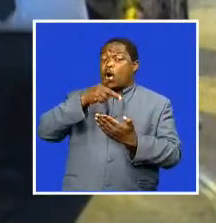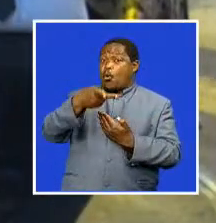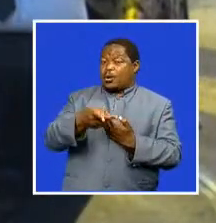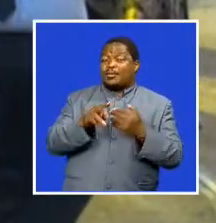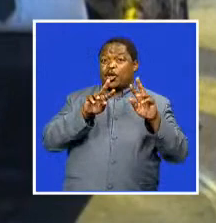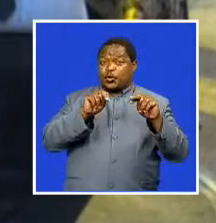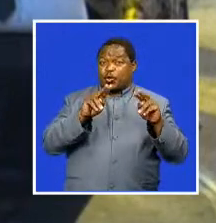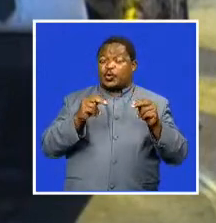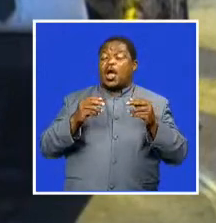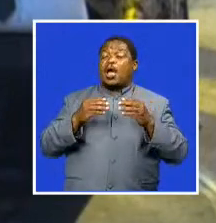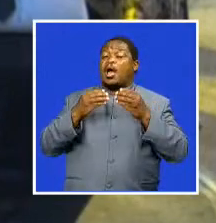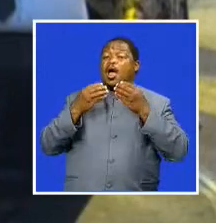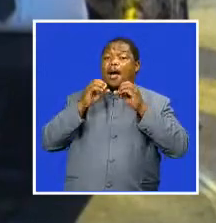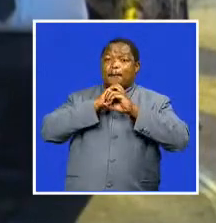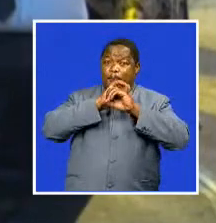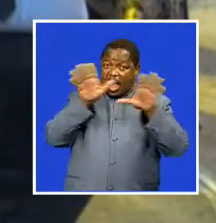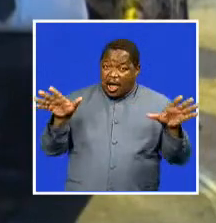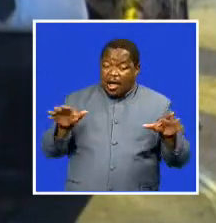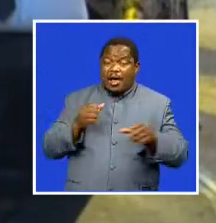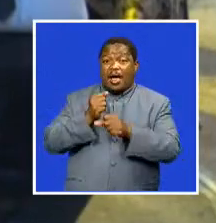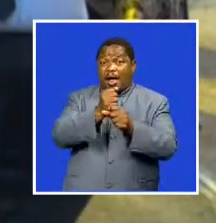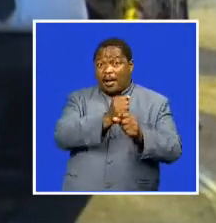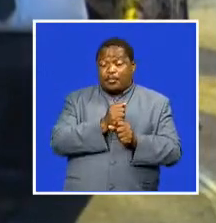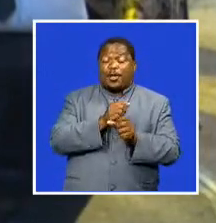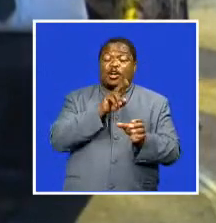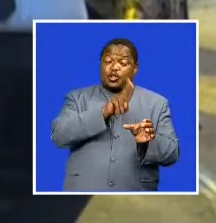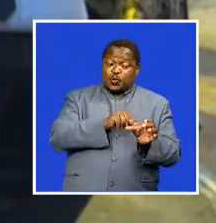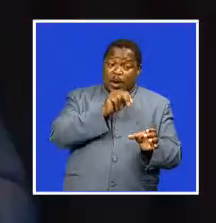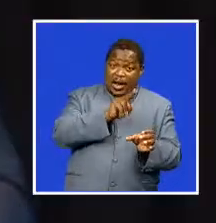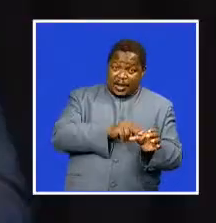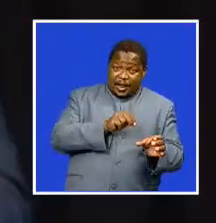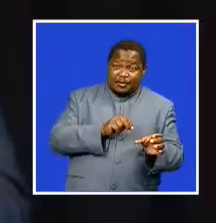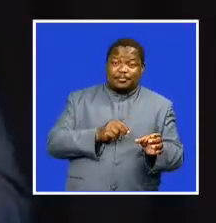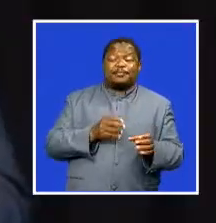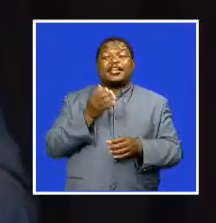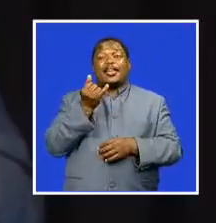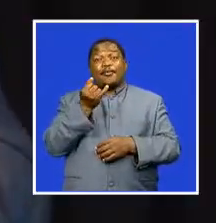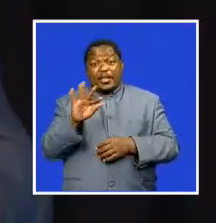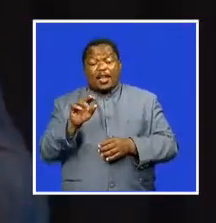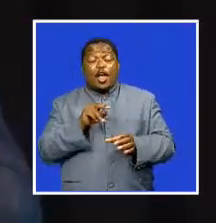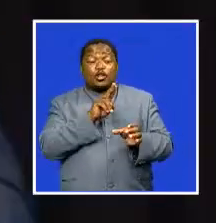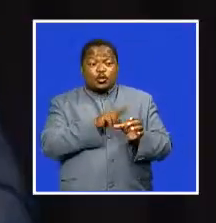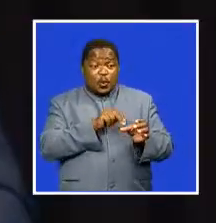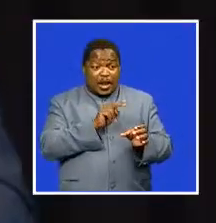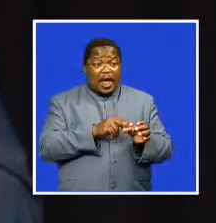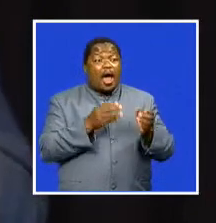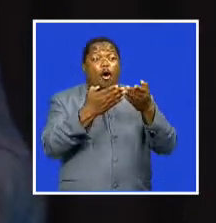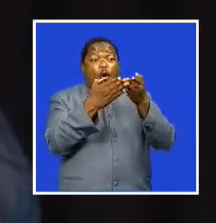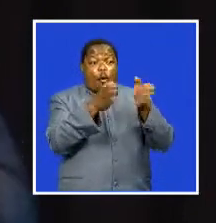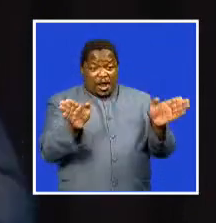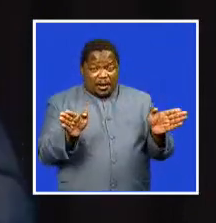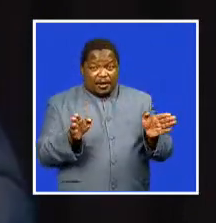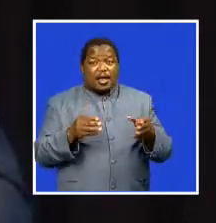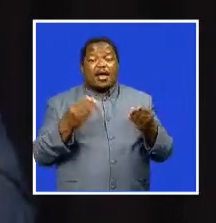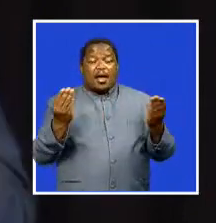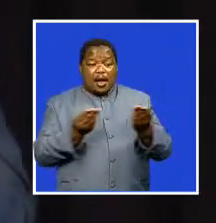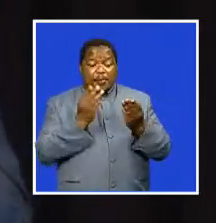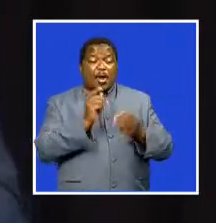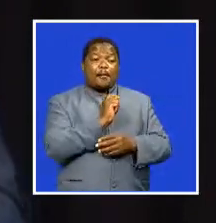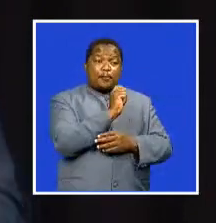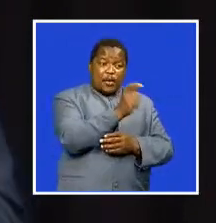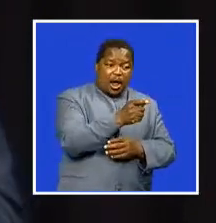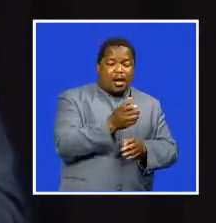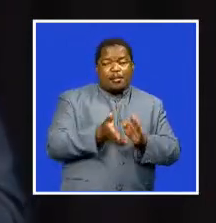sekubheke ukuthi lo tshwala buvula kunathwa kwetshwala sesibheke ukuthi bunathike kanjani abantu bathi